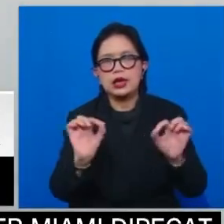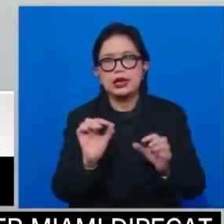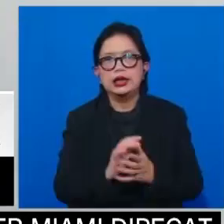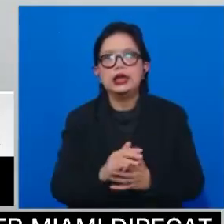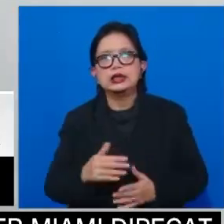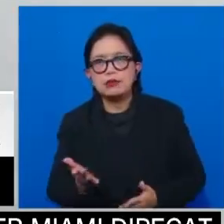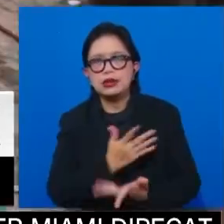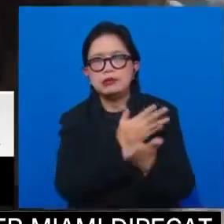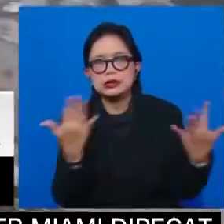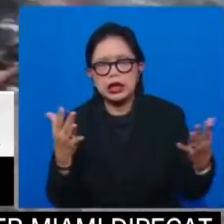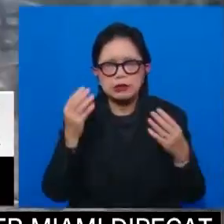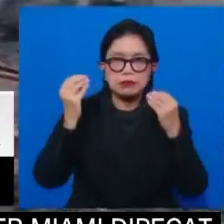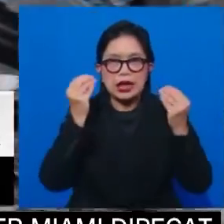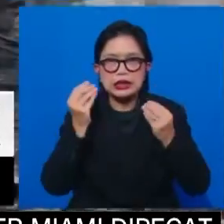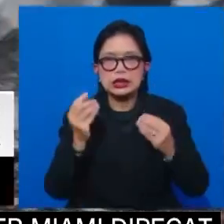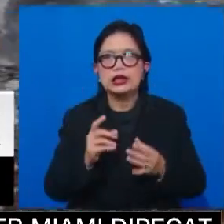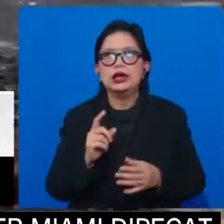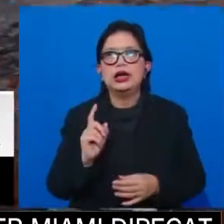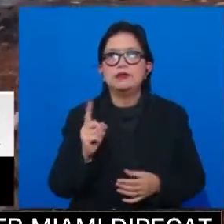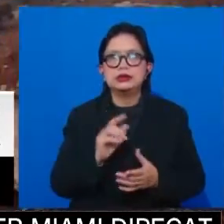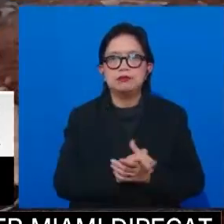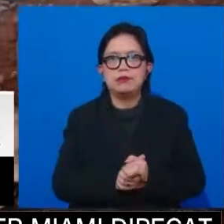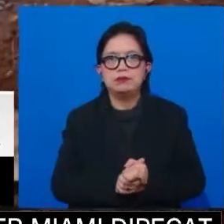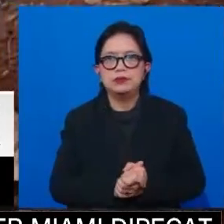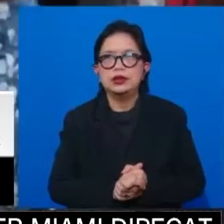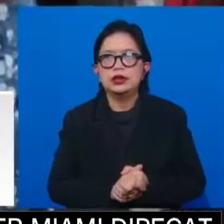lokasi sangat dekat dengan Pasar Cilengsi.